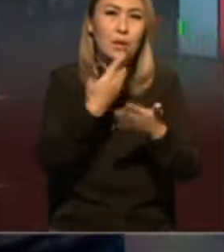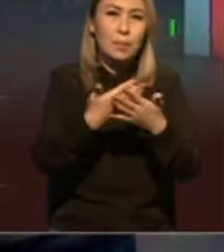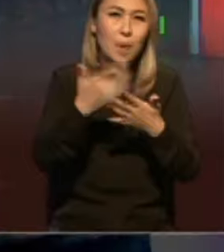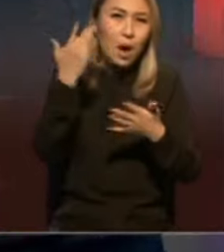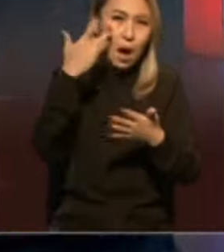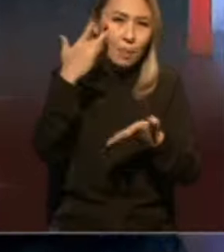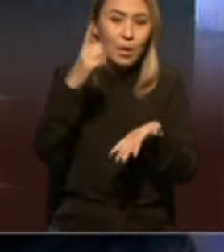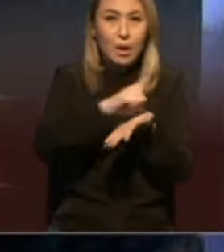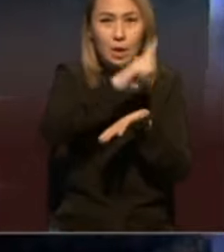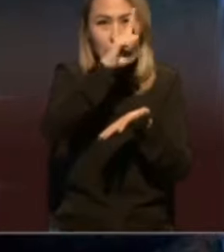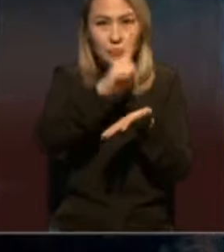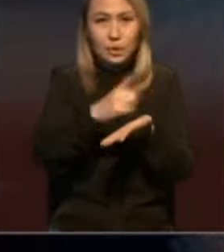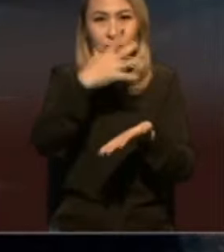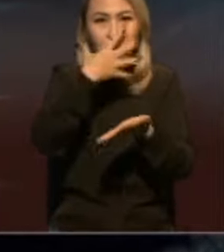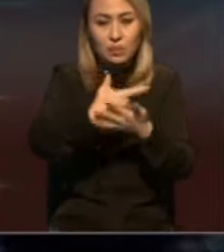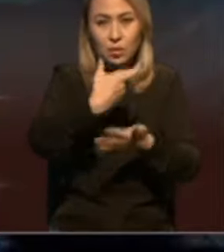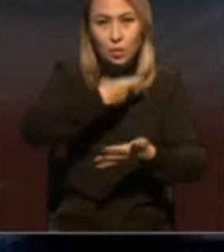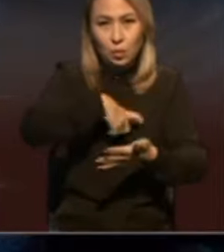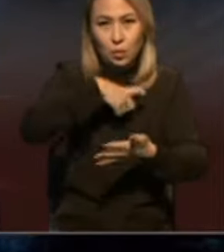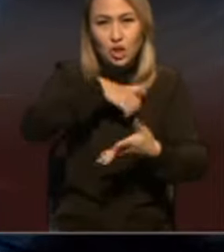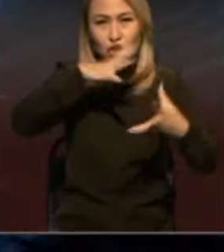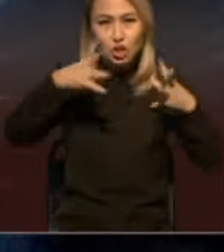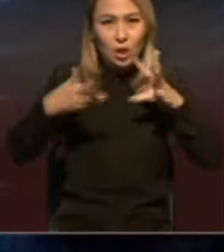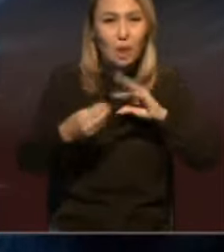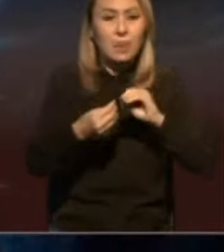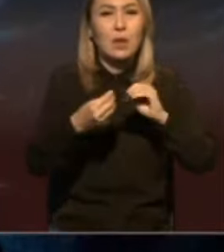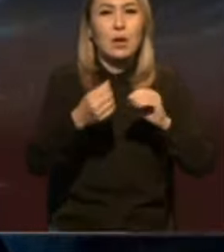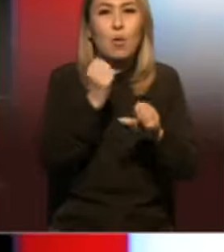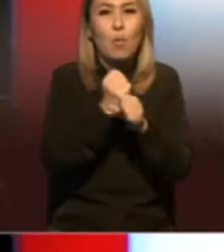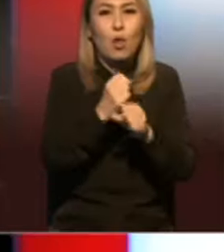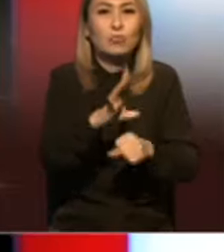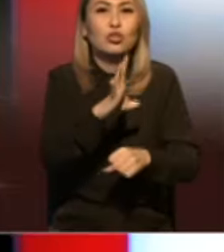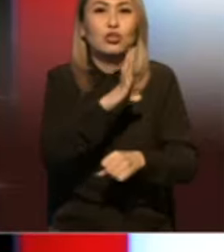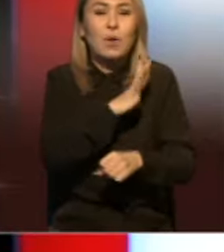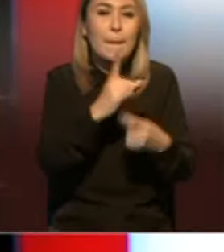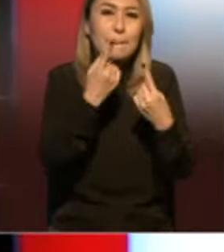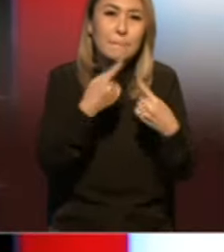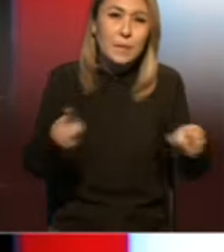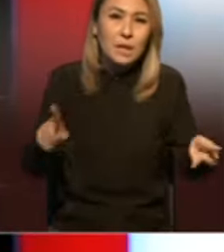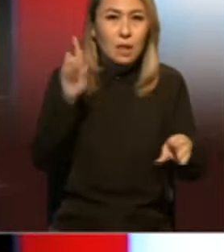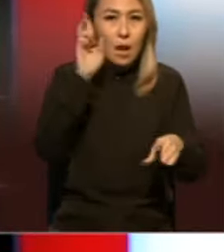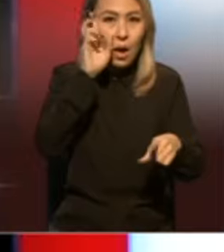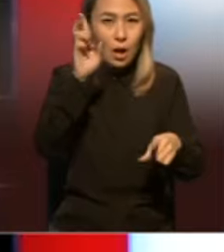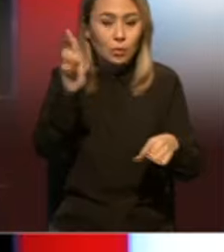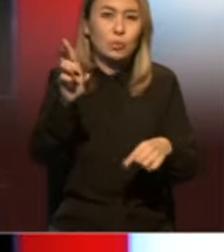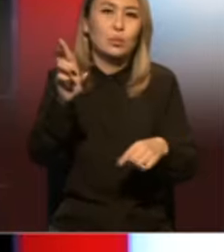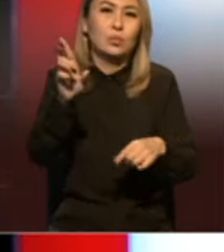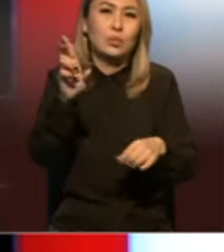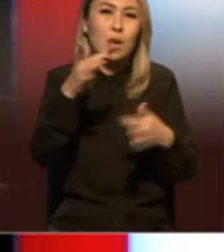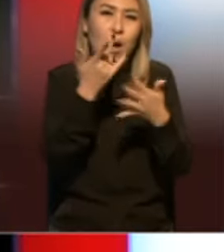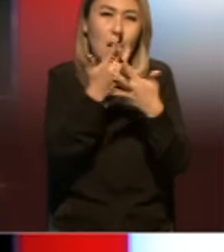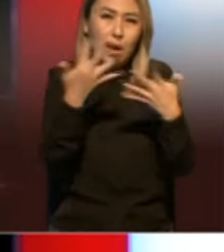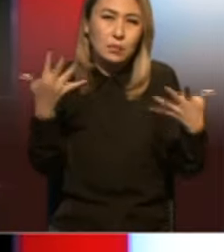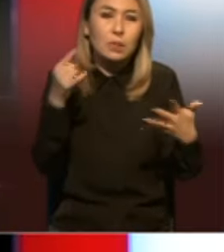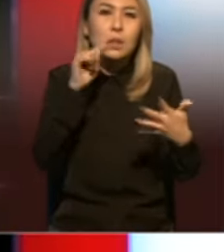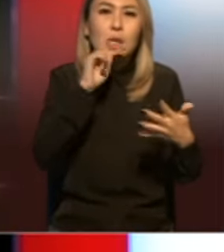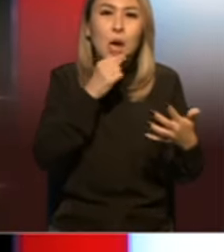міндетті түрде өз осындай жалпы болып жатқан басқа елдердегі болып жатқан әртүрлі